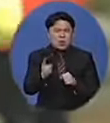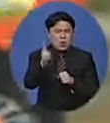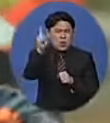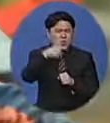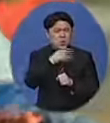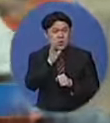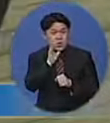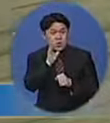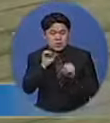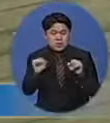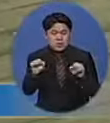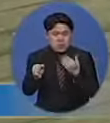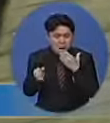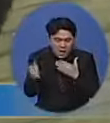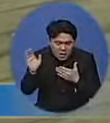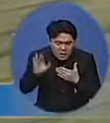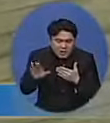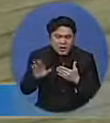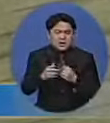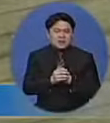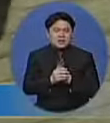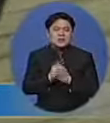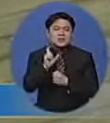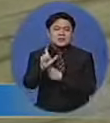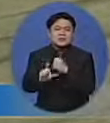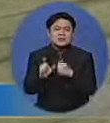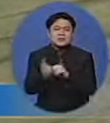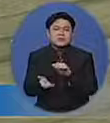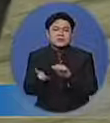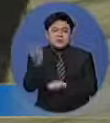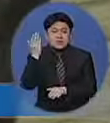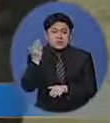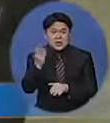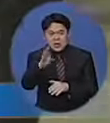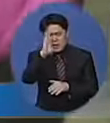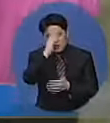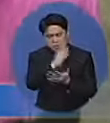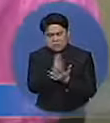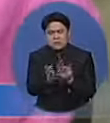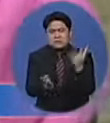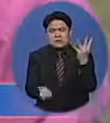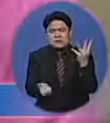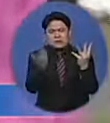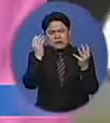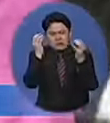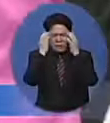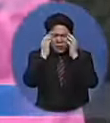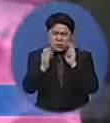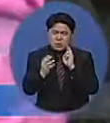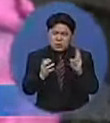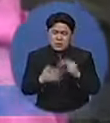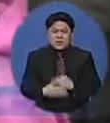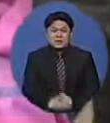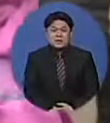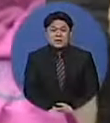정도로 높지만 노후 평균 15년 이상을 4가지 이상의 질환으로 고통받고 있는